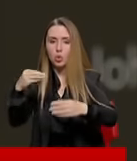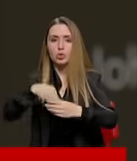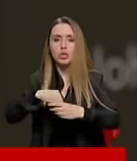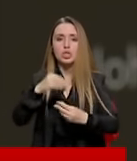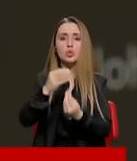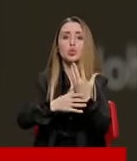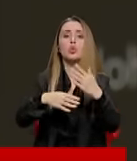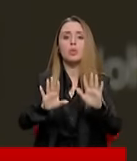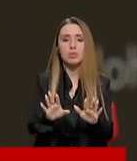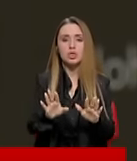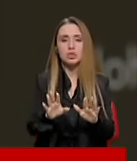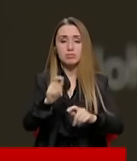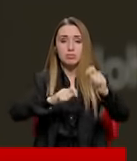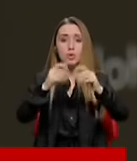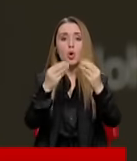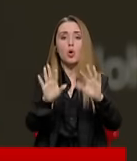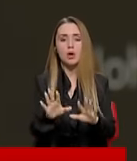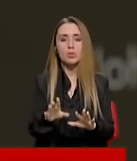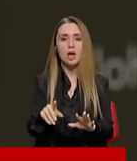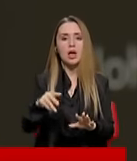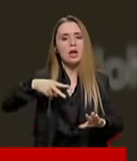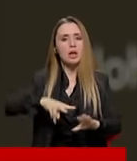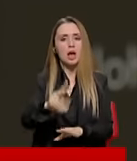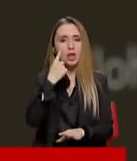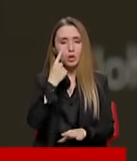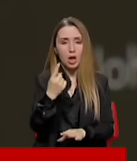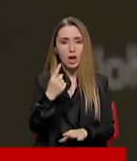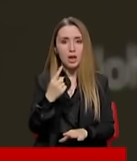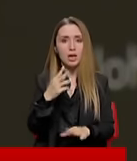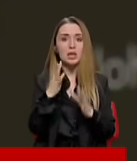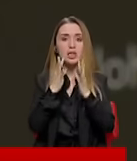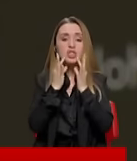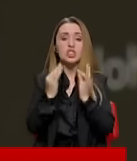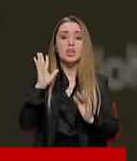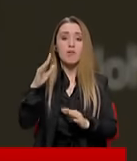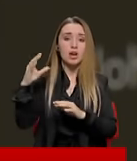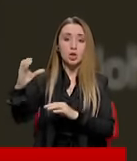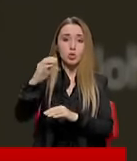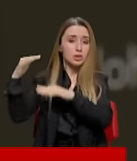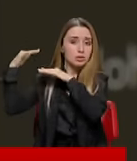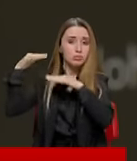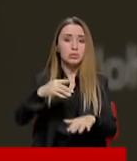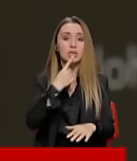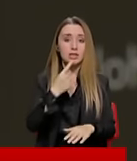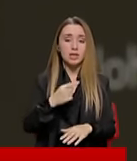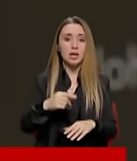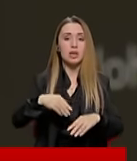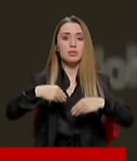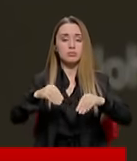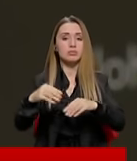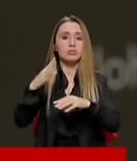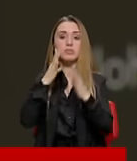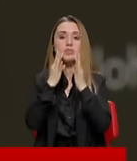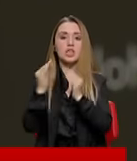kurulmamış ve monoray da şöyle öngörmüş Çin'den çok turist gelecek diye pazarlam lardı ancak Çinlilerin